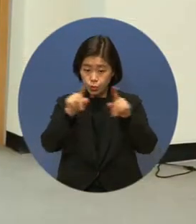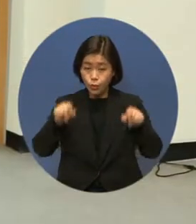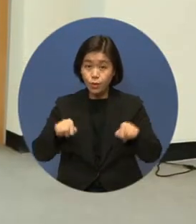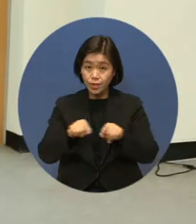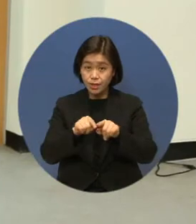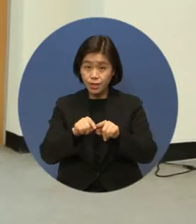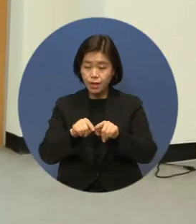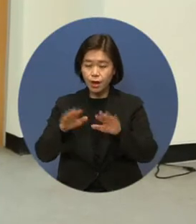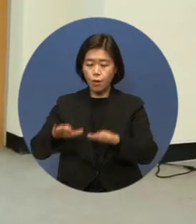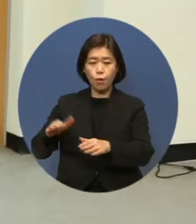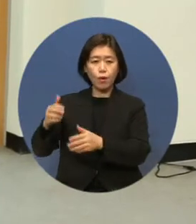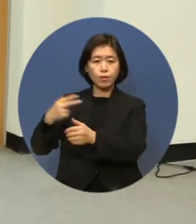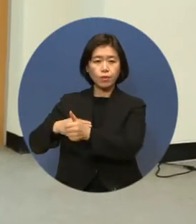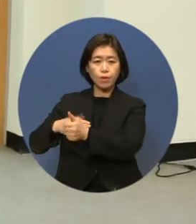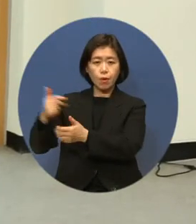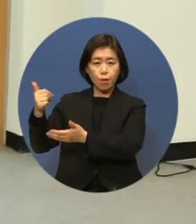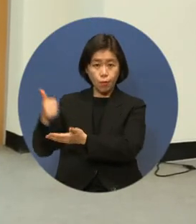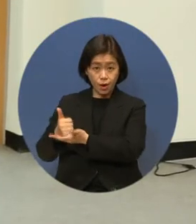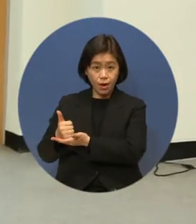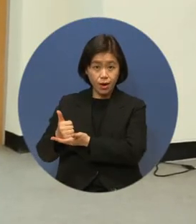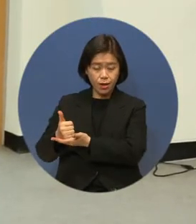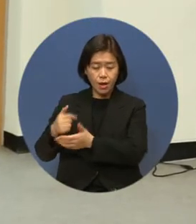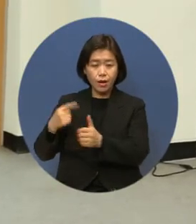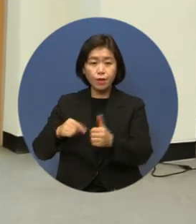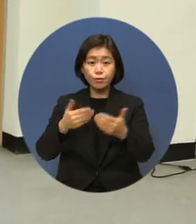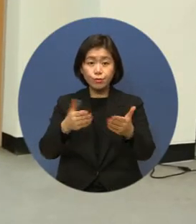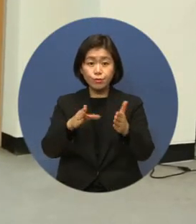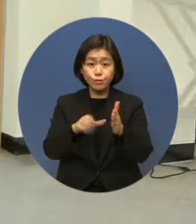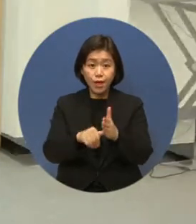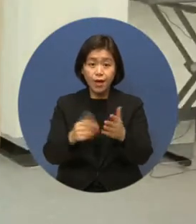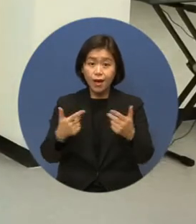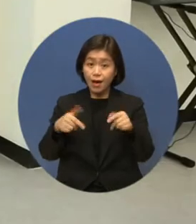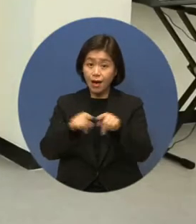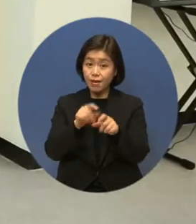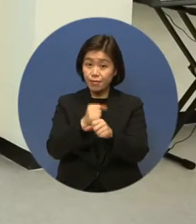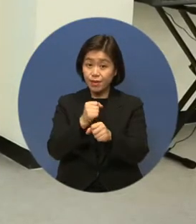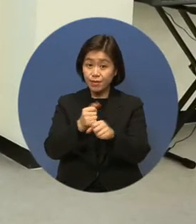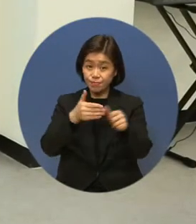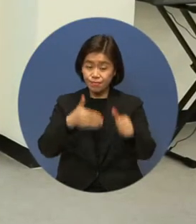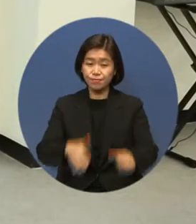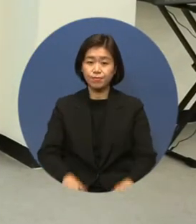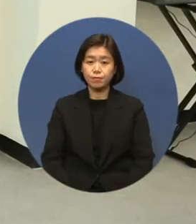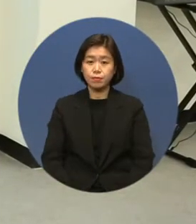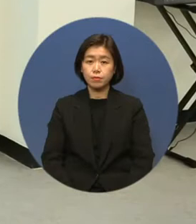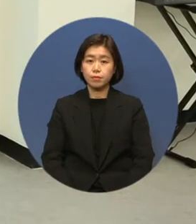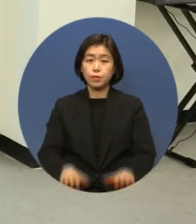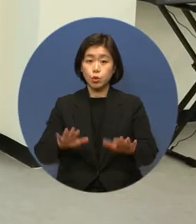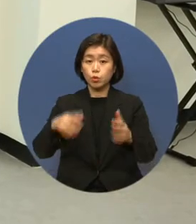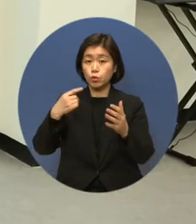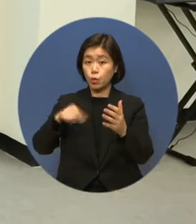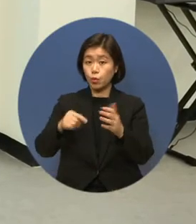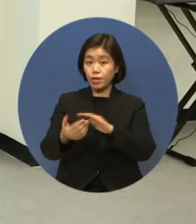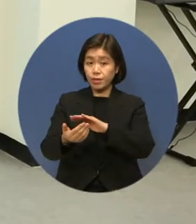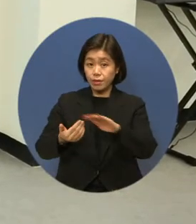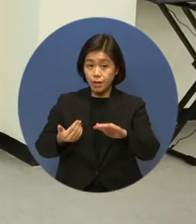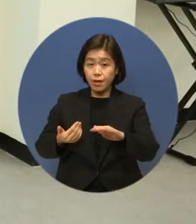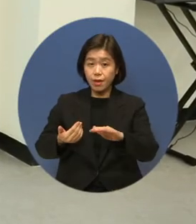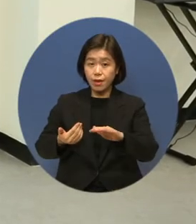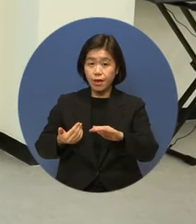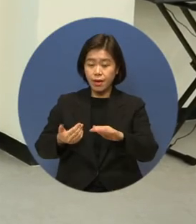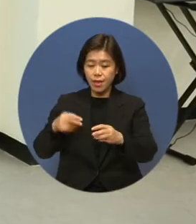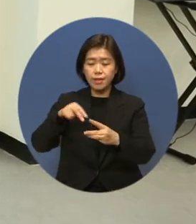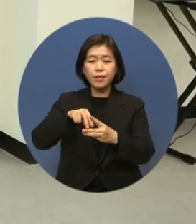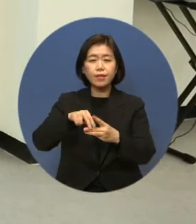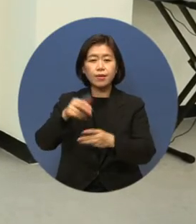이제 교육해주실 때 잘 듣고 잘 만들어주시면 되고요. 그 시작에 앞서서 우리 박종성 자원봉사